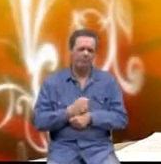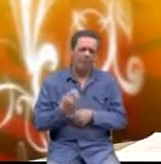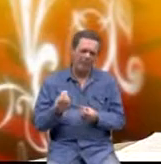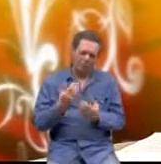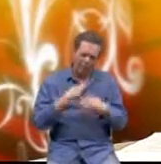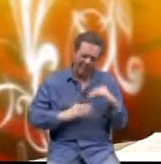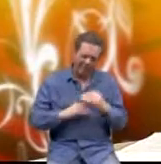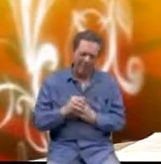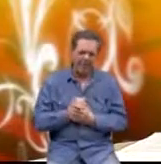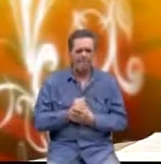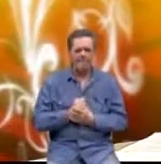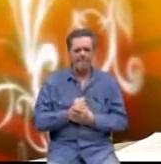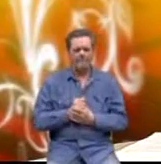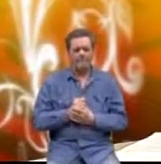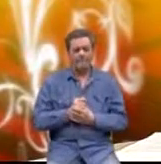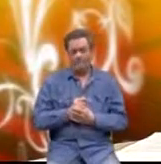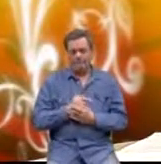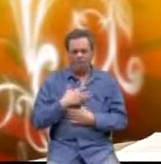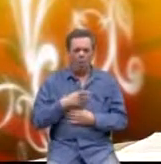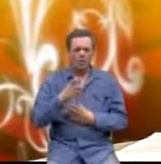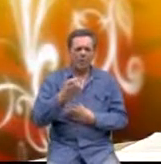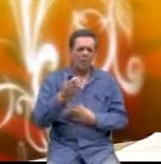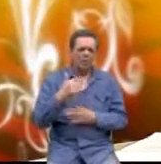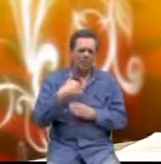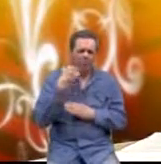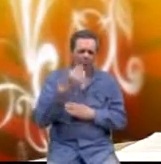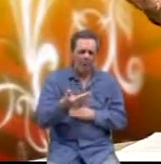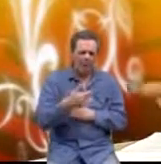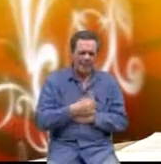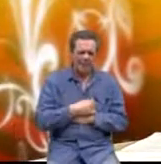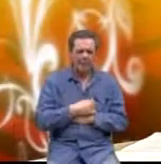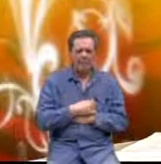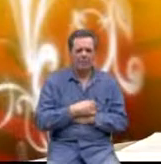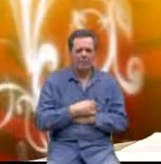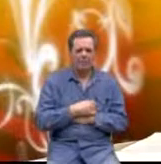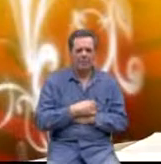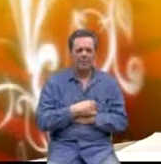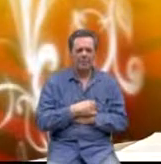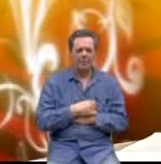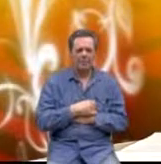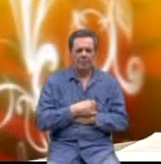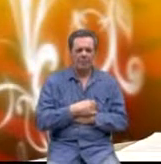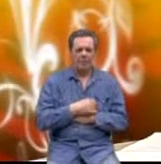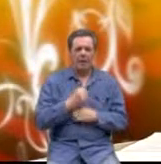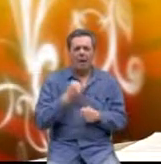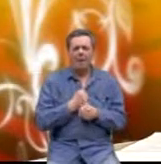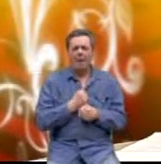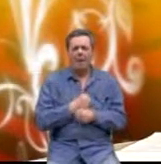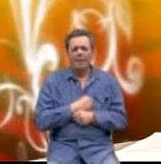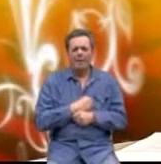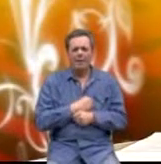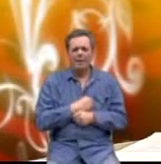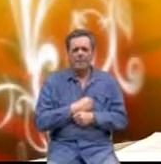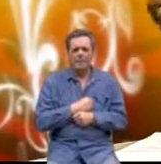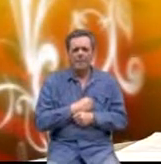kvalitetnije. To je, hoćete li možda malo kasnije, recimo, ili na isti dan napraviti neki, ja